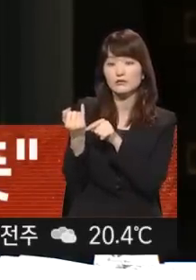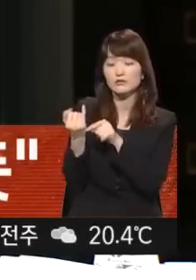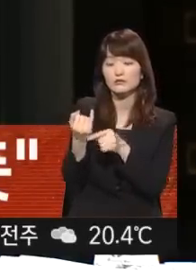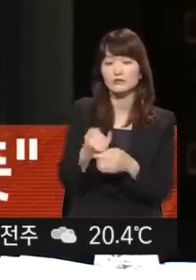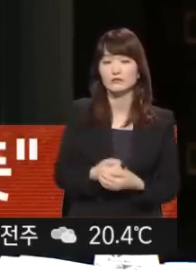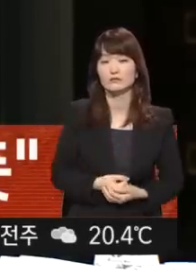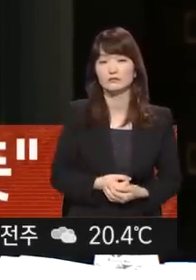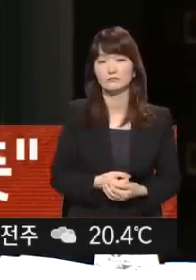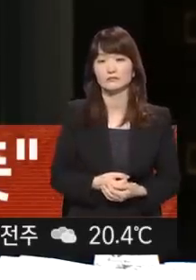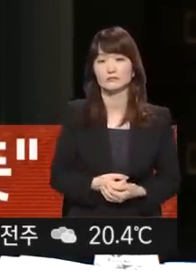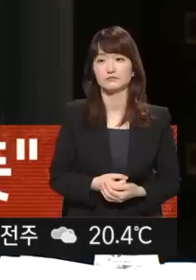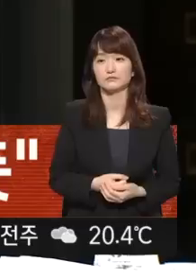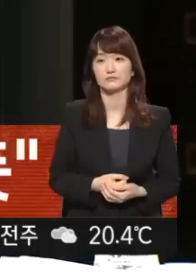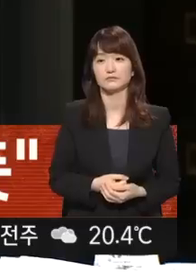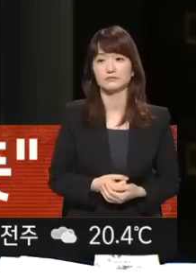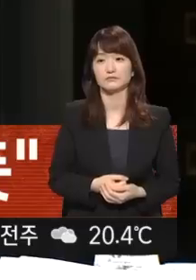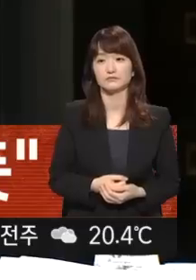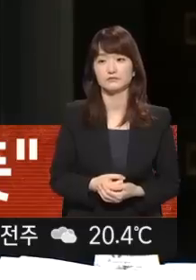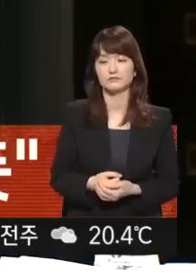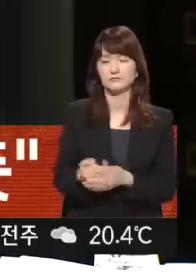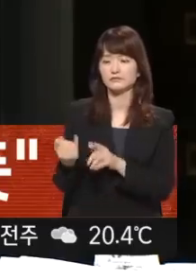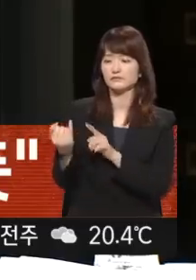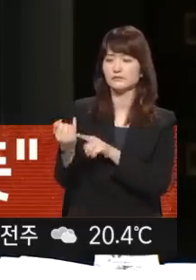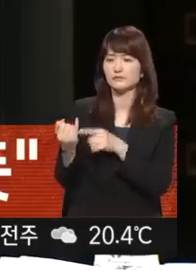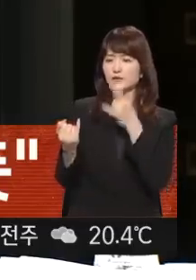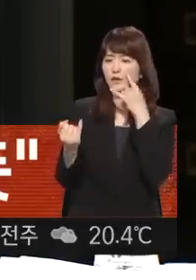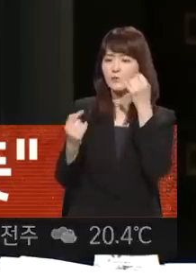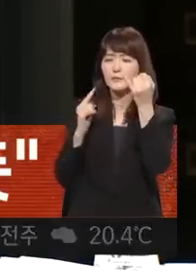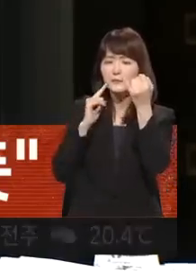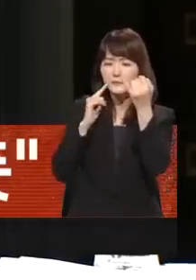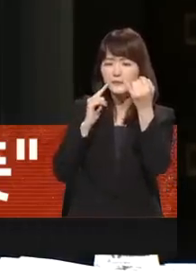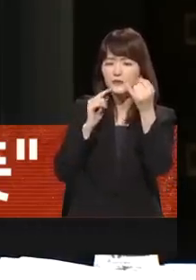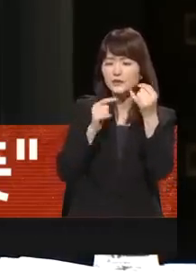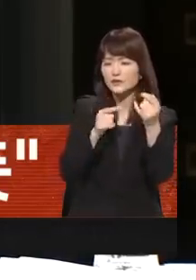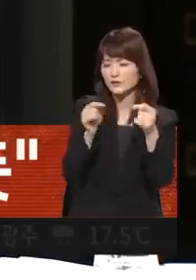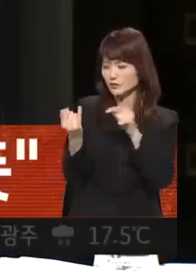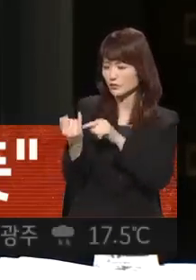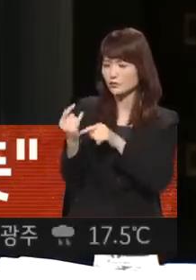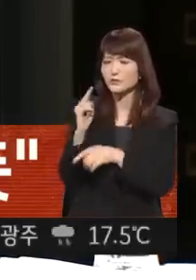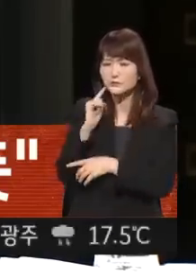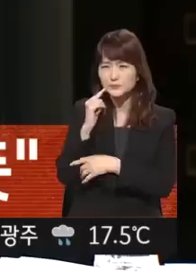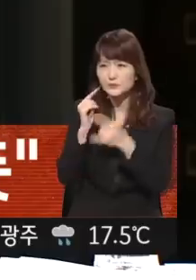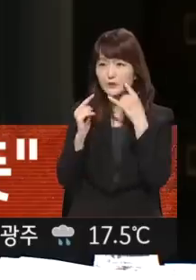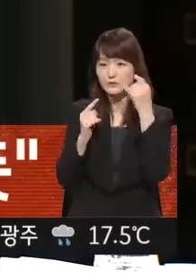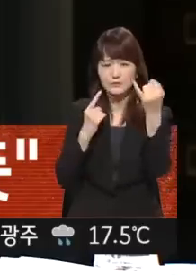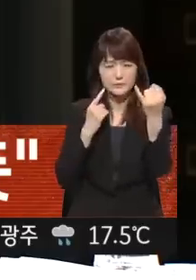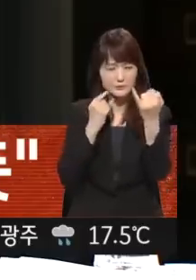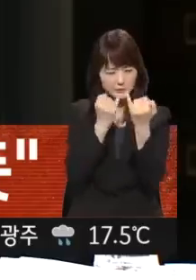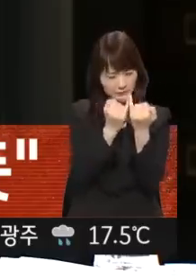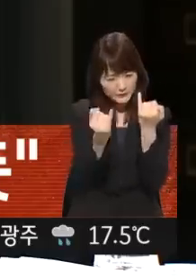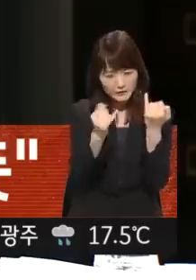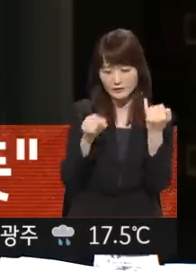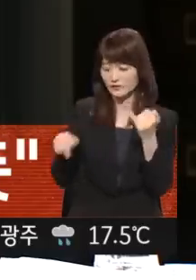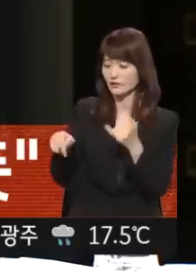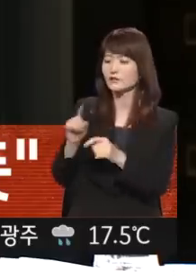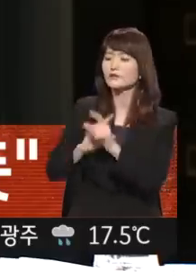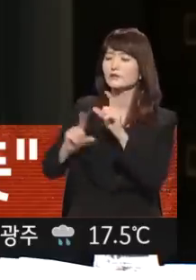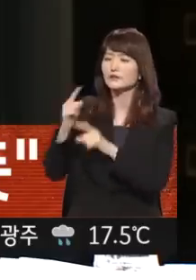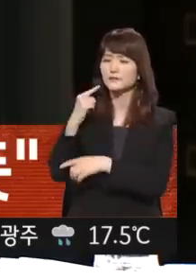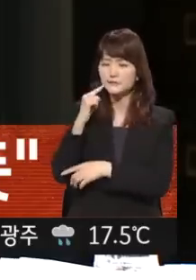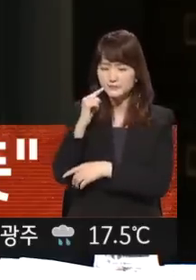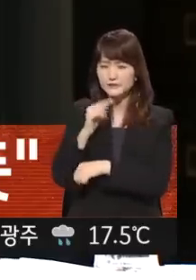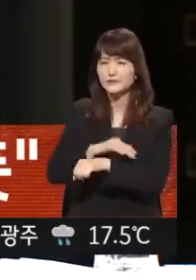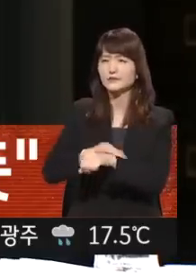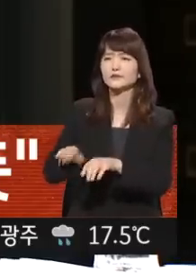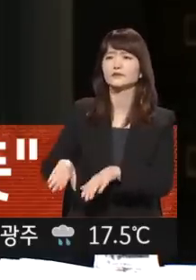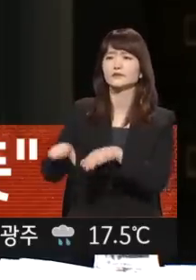조금만 말씀드리면 야 엄마가 예쁘니까 너도 예쁘다 엄마 미인이었다 그런데 너는 더 예뻐 잘 커